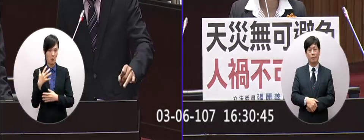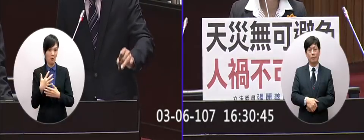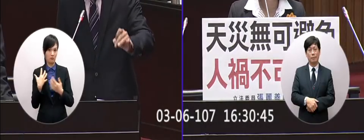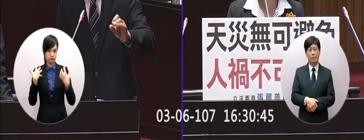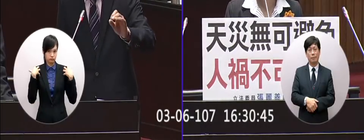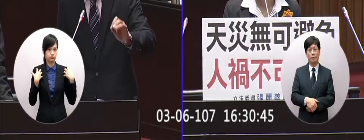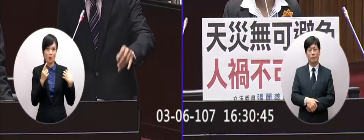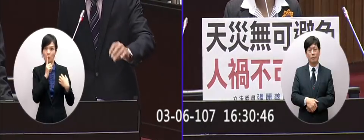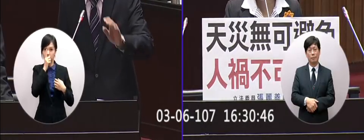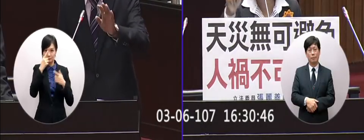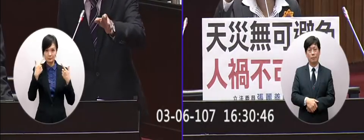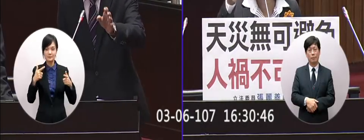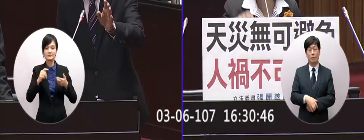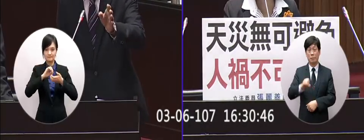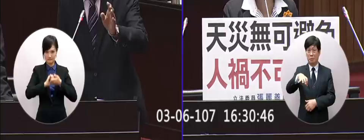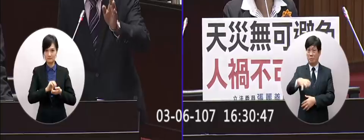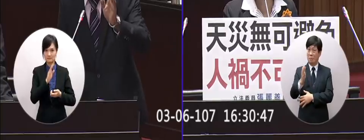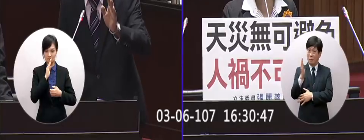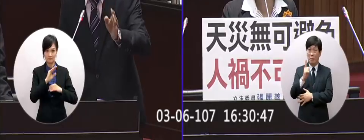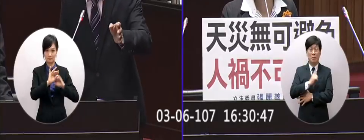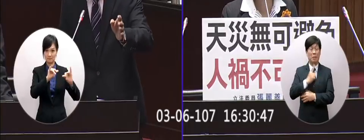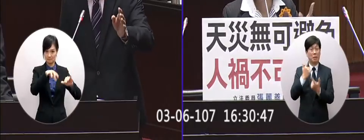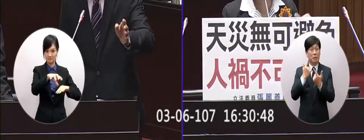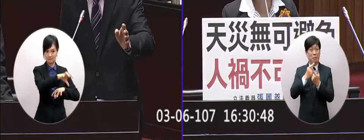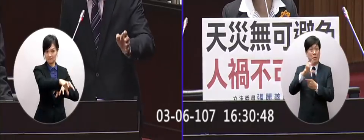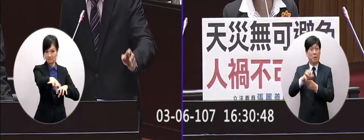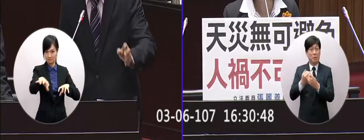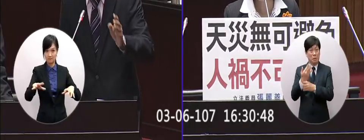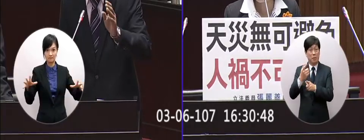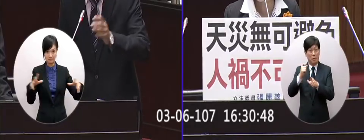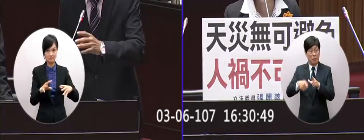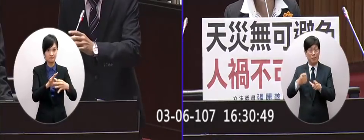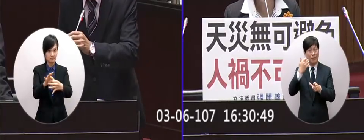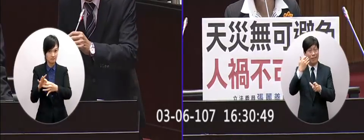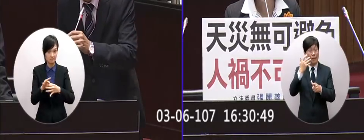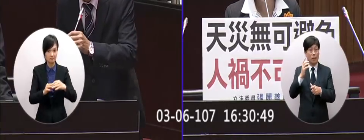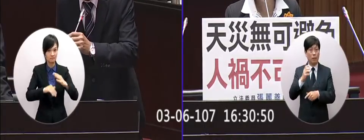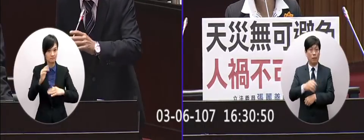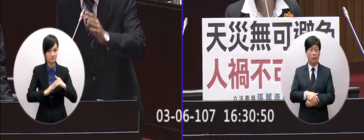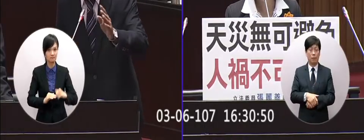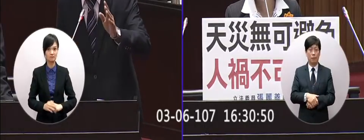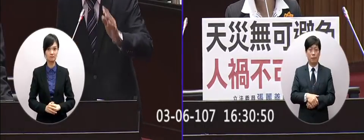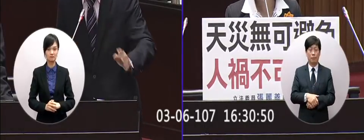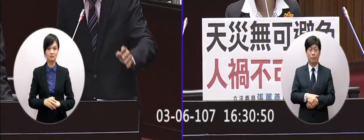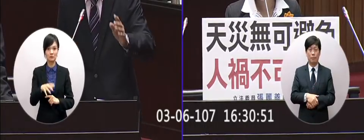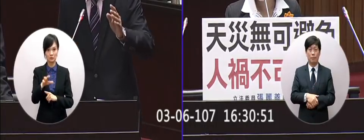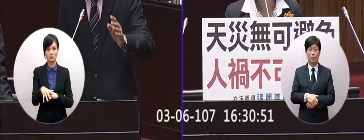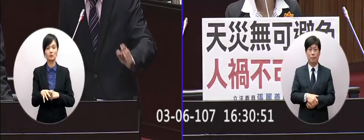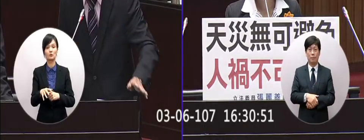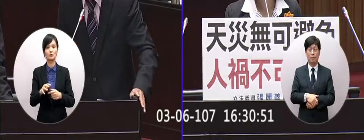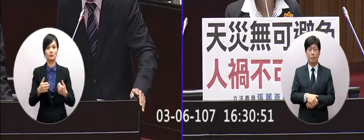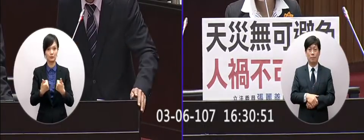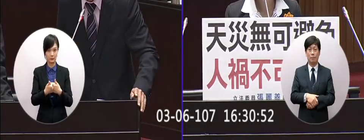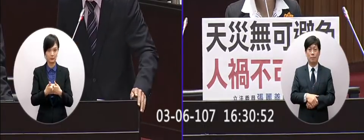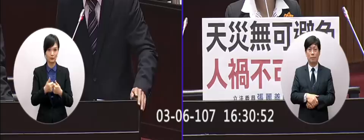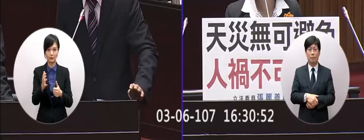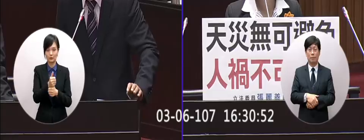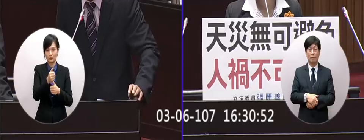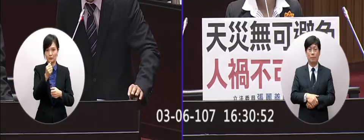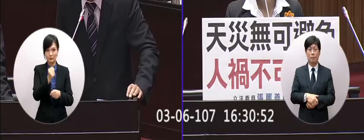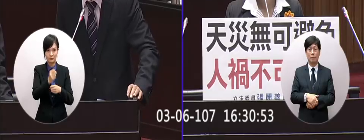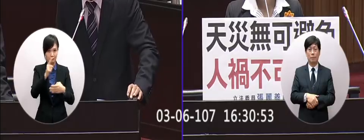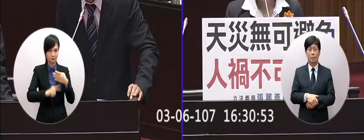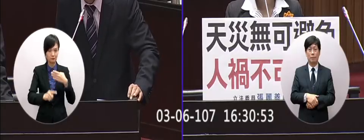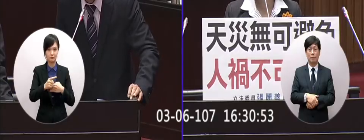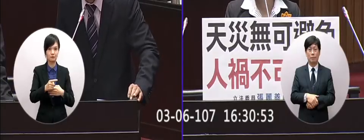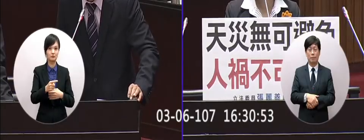甲所有农民团体。 地方政府，即马台北龙山公司地方政府是虾米人？ 农会总干事不分蓝绿，人拢跳出来要